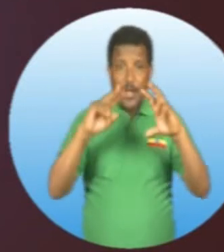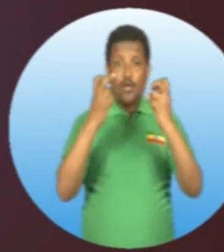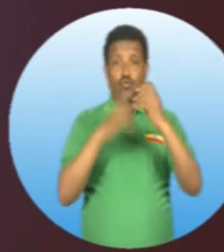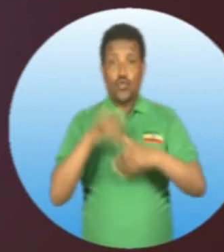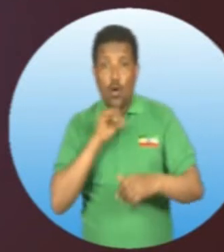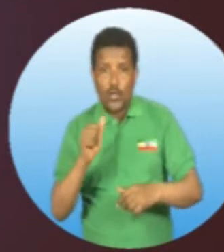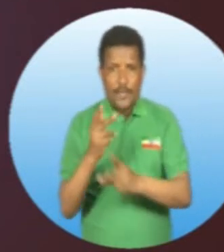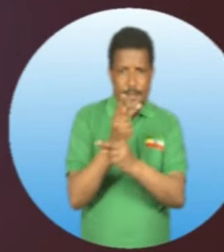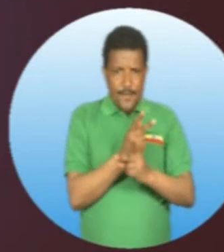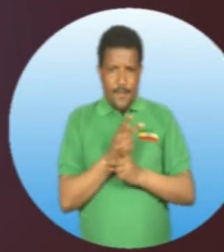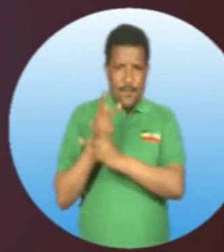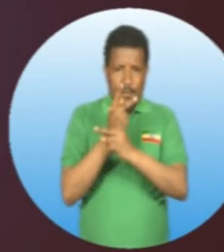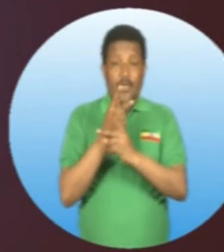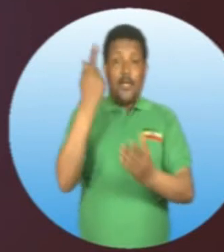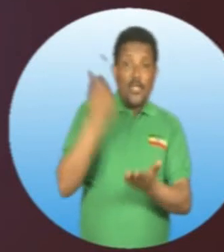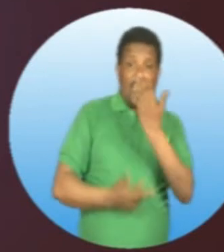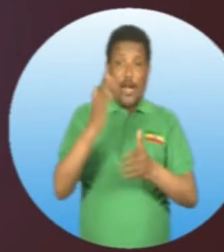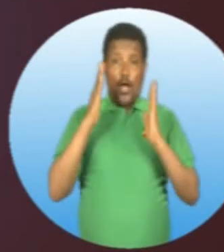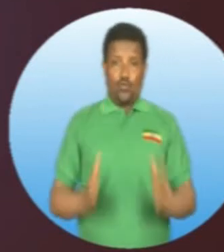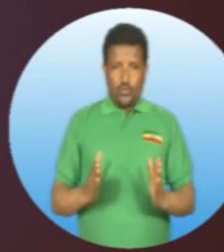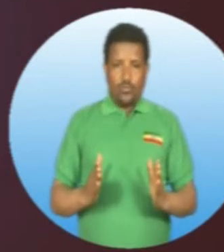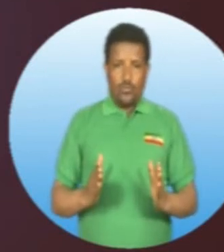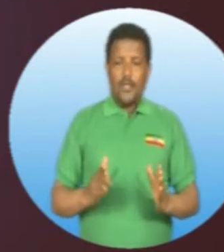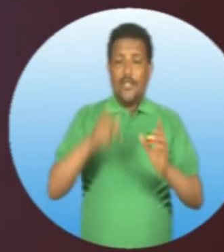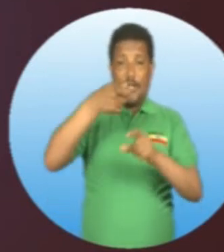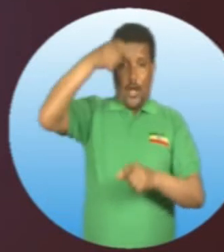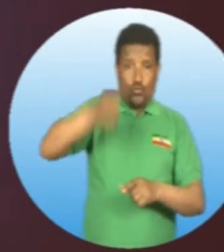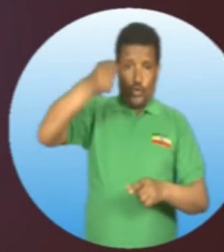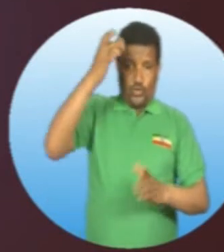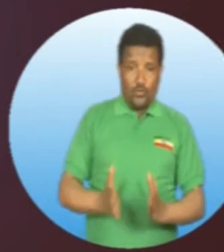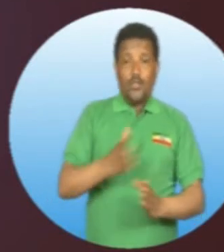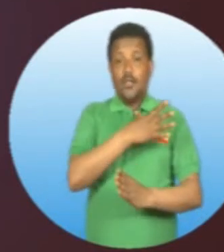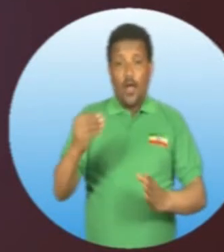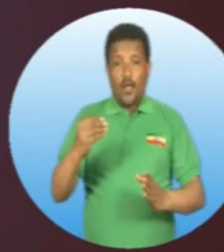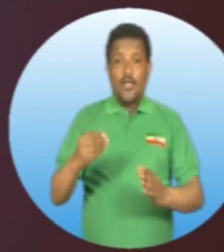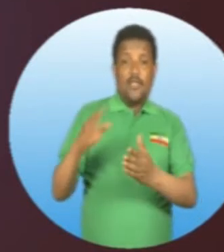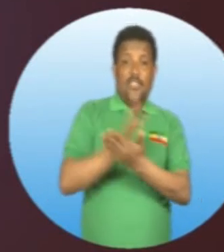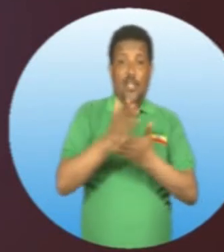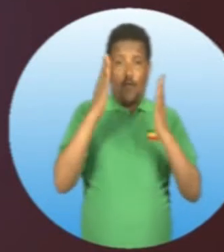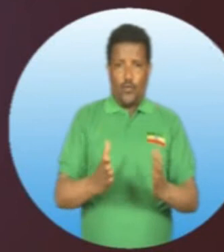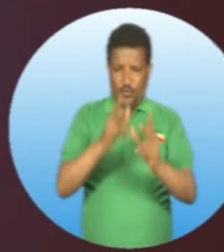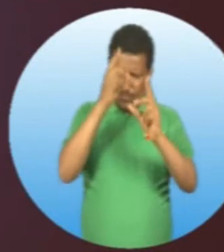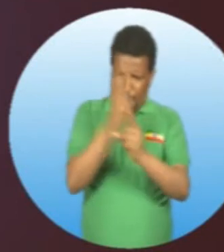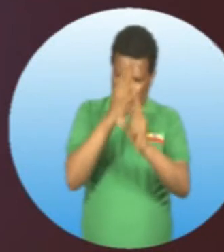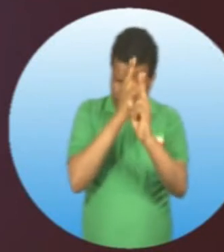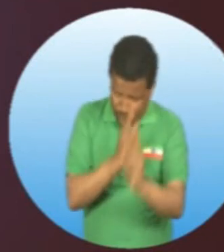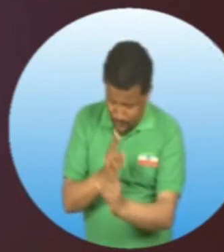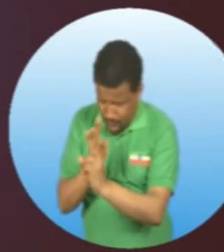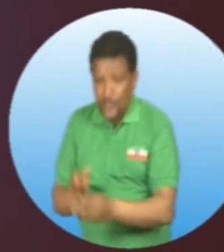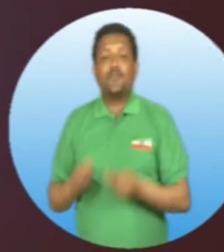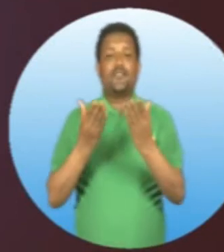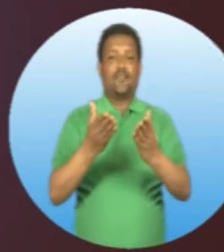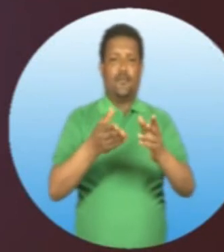እንዳይወጣ ጥንቃቄ ማድረግ፣ ለተከራካሪዎች፣ ለዳኞችና ለታዳሚዎች ተገቢውን ከበሬታ